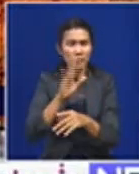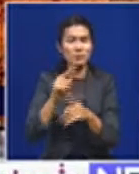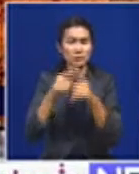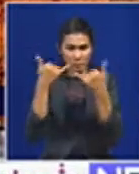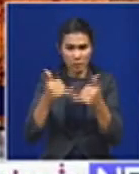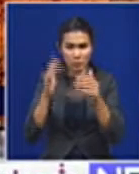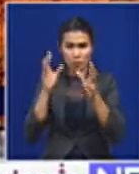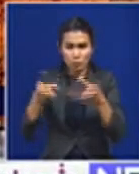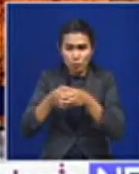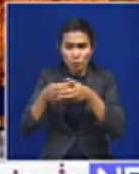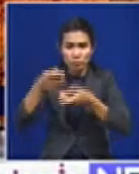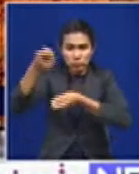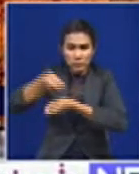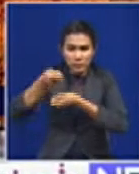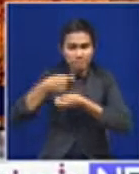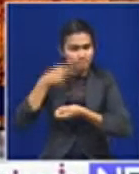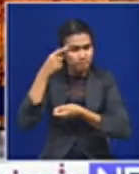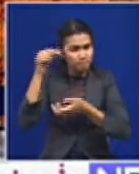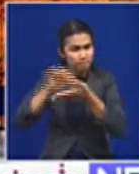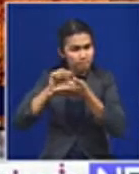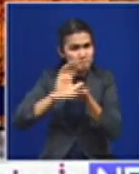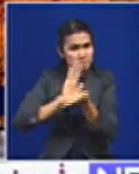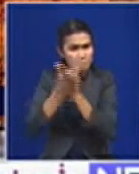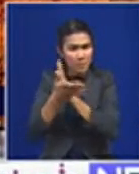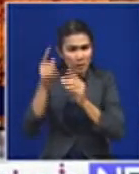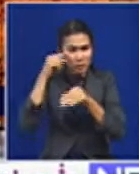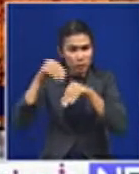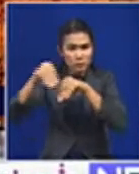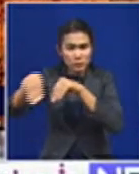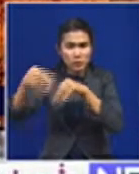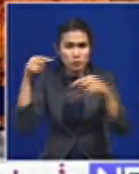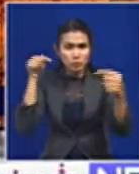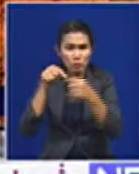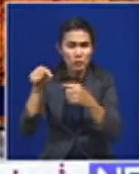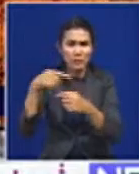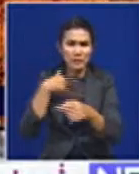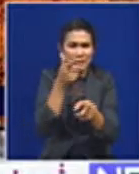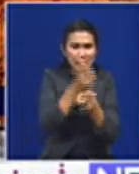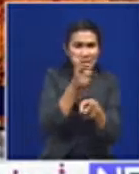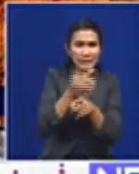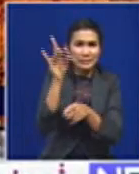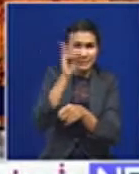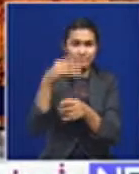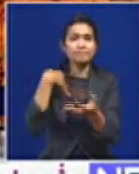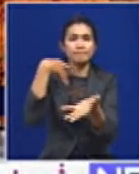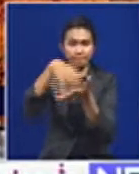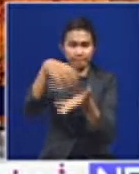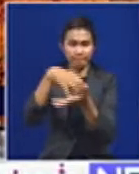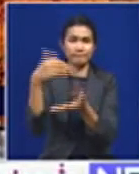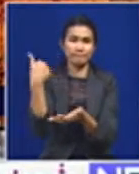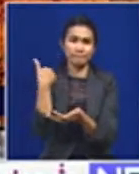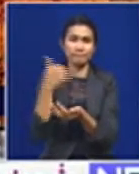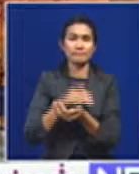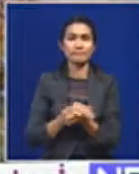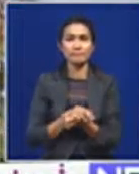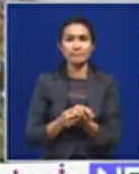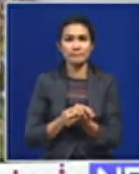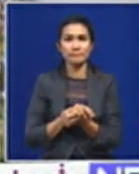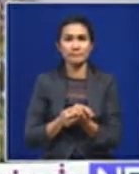ก็ได้มีการปรับเปลี่ยนปลูกพืชอื่นๆนะคะแล้วก็ไปเลี้ยงสัตว์เป็นอาชีพเสริมแทนติดตามได้จากรายงานค่ะ